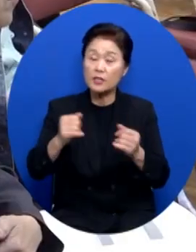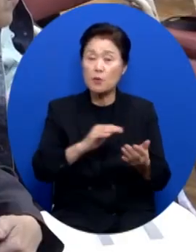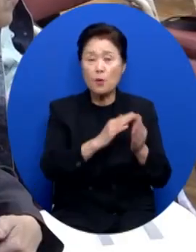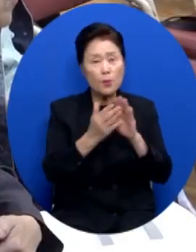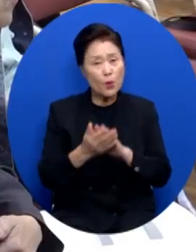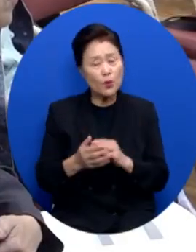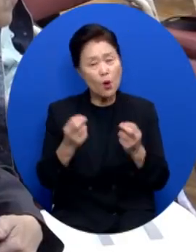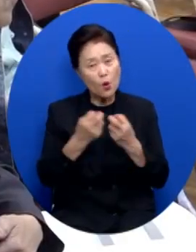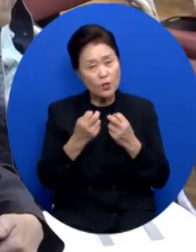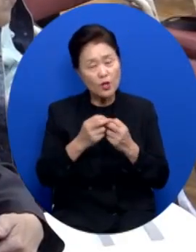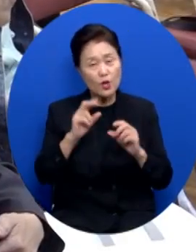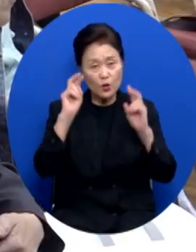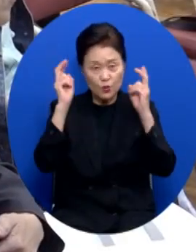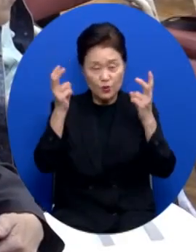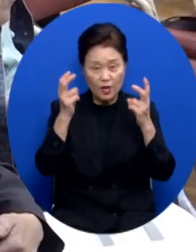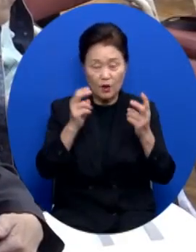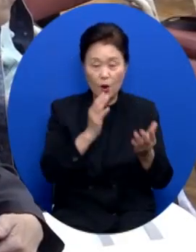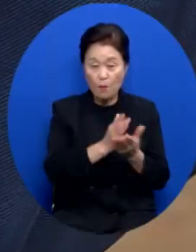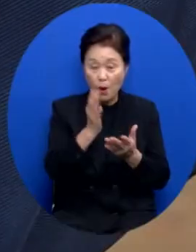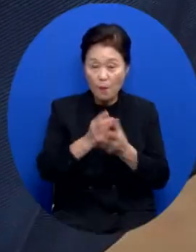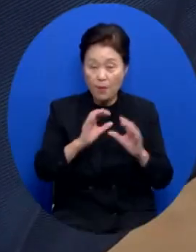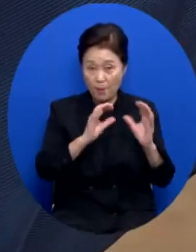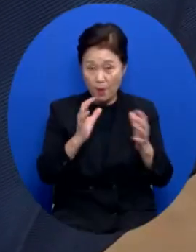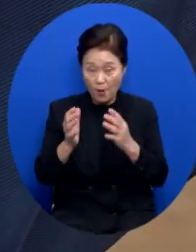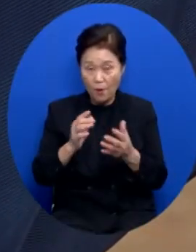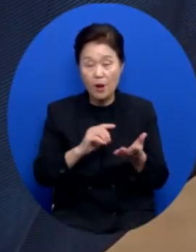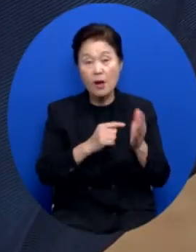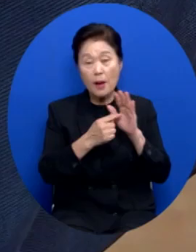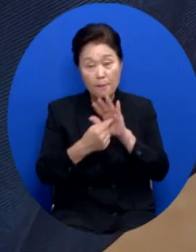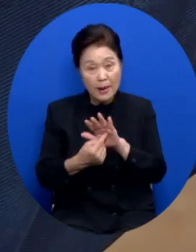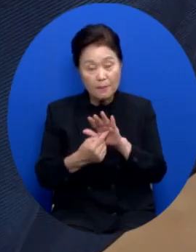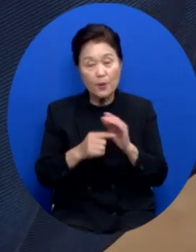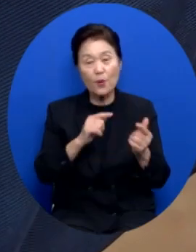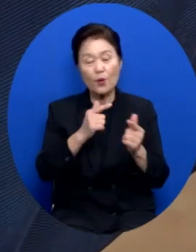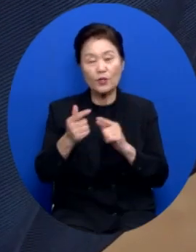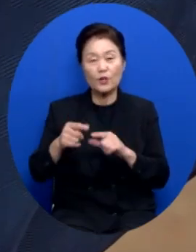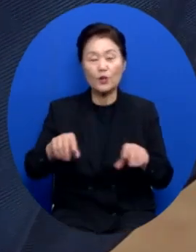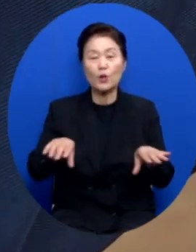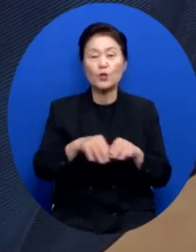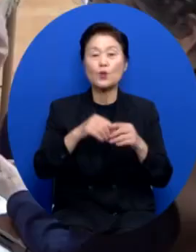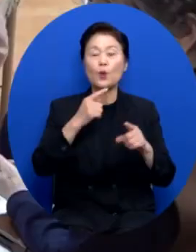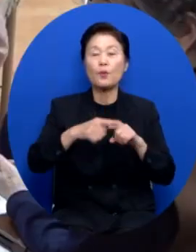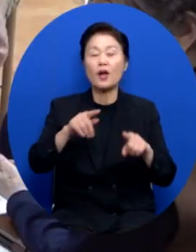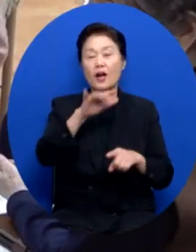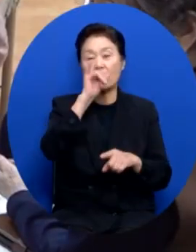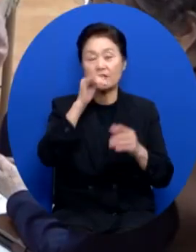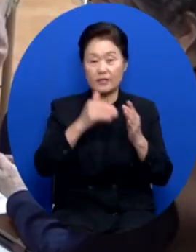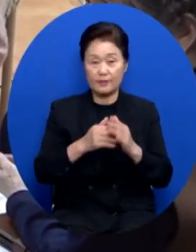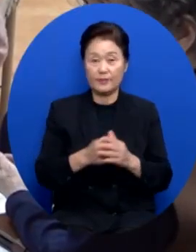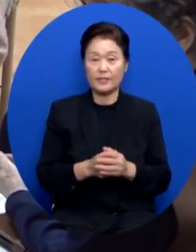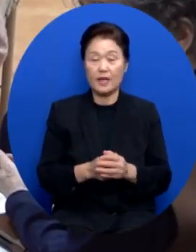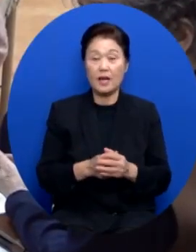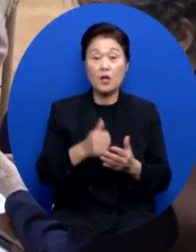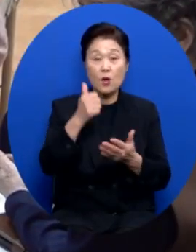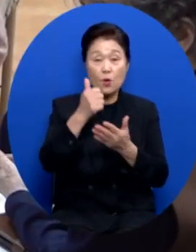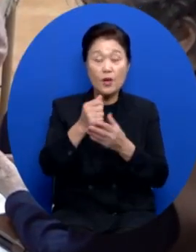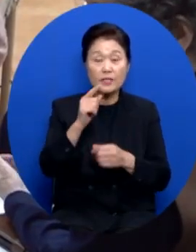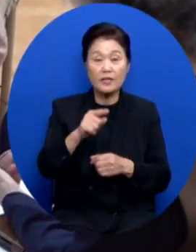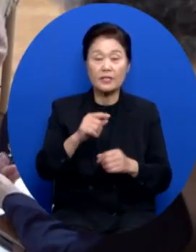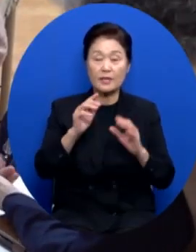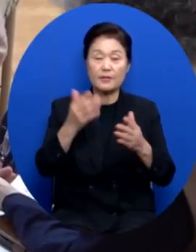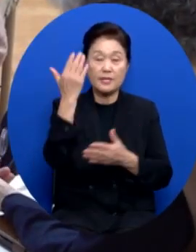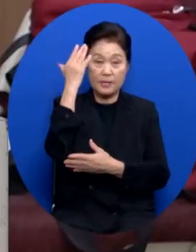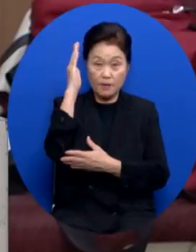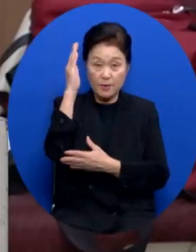수 있을까를 주제로 분토와 분과발표 종합 총평을 진행했습니다 한교여 김경은 회장은 이번